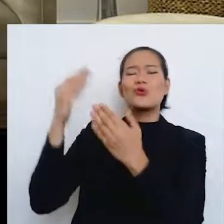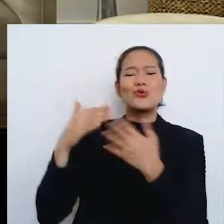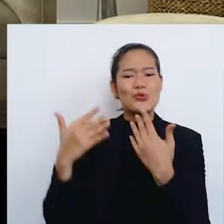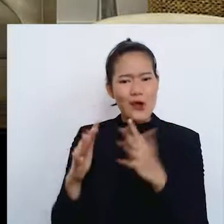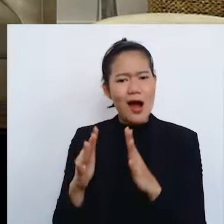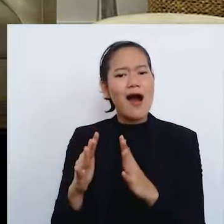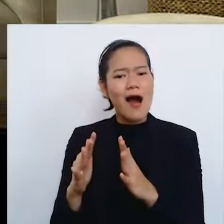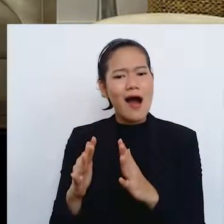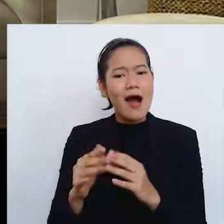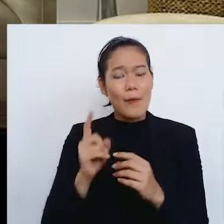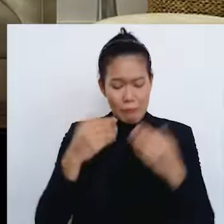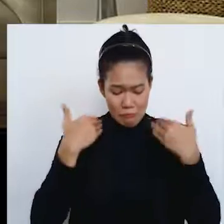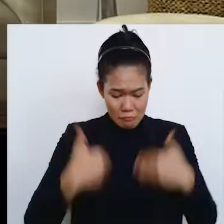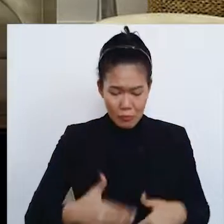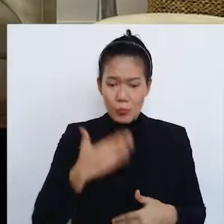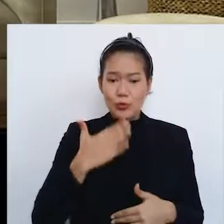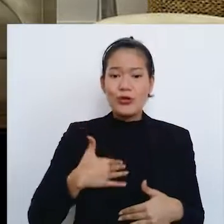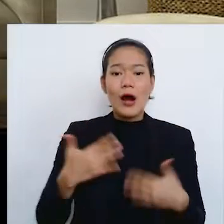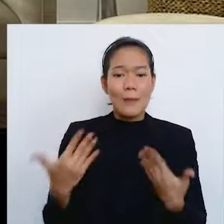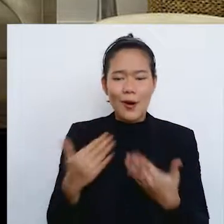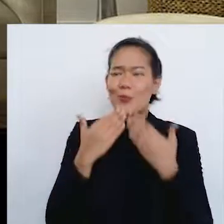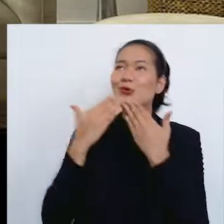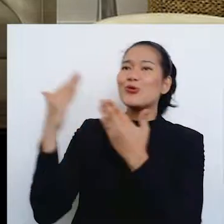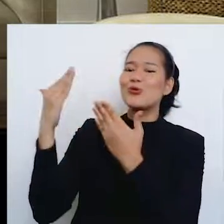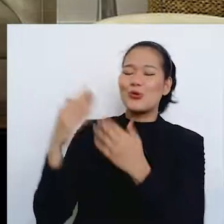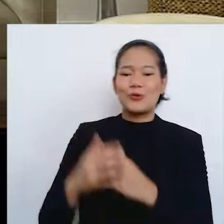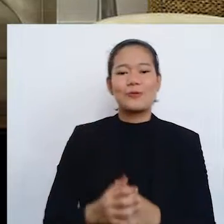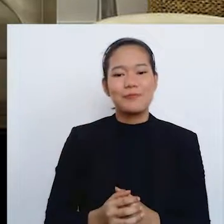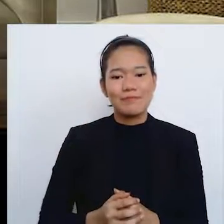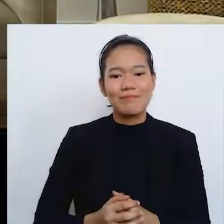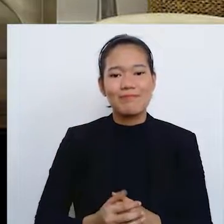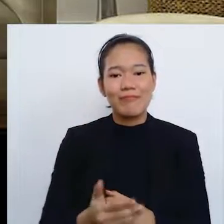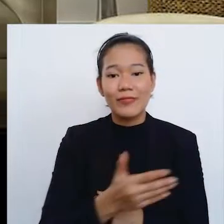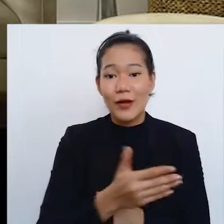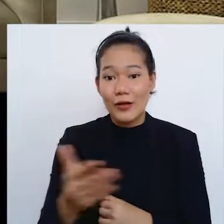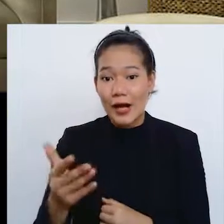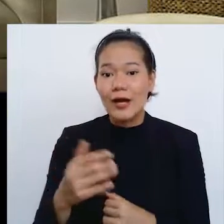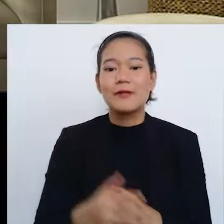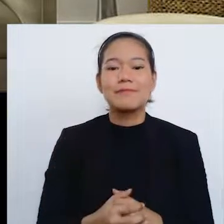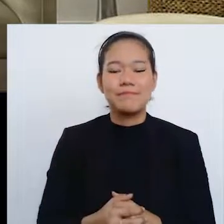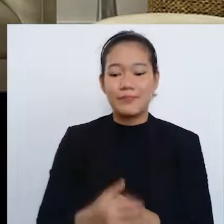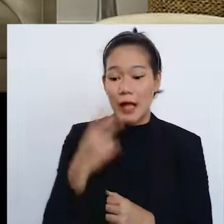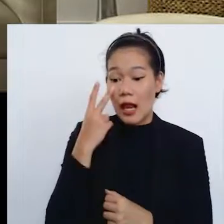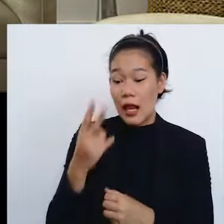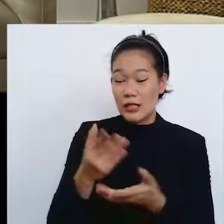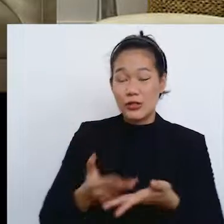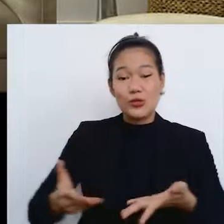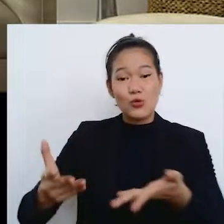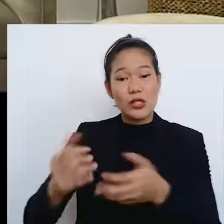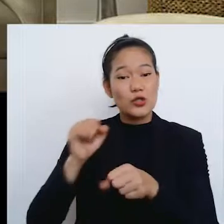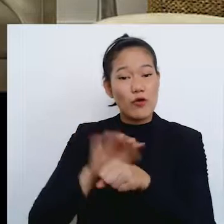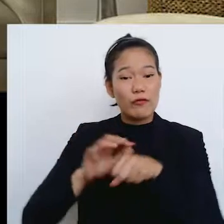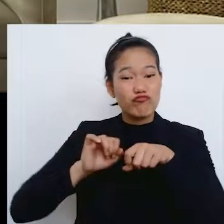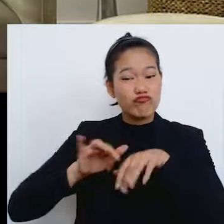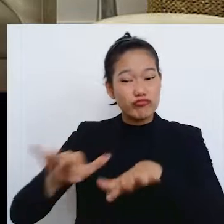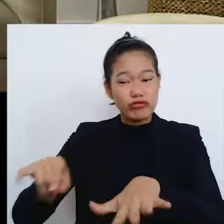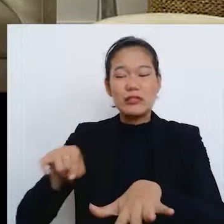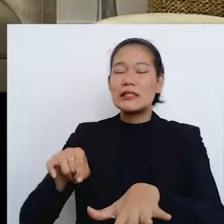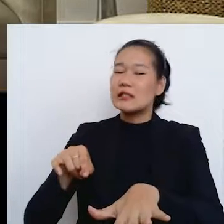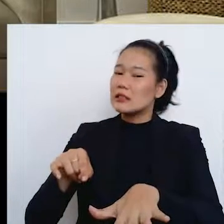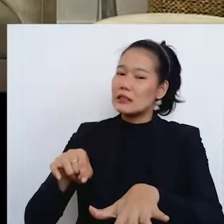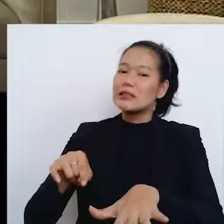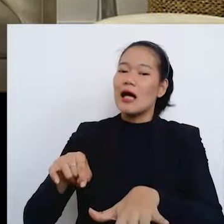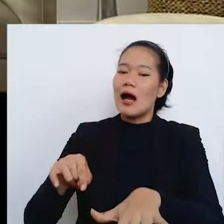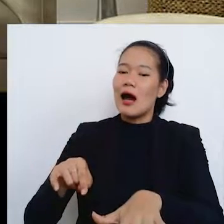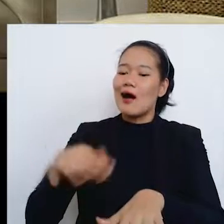apa yang sudah kita miliki. Saudaraku, realitas pandemi mengajak